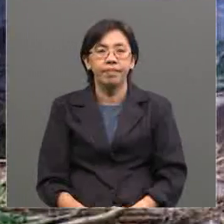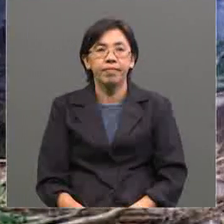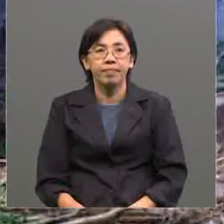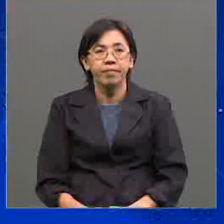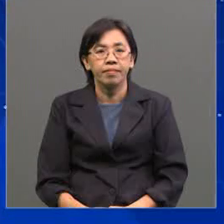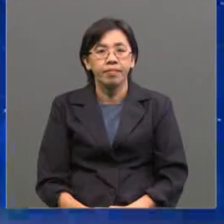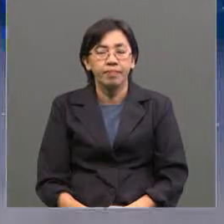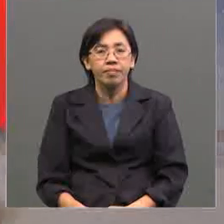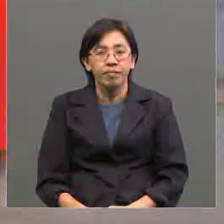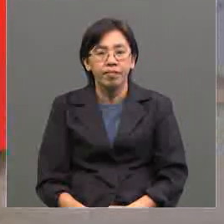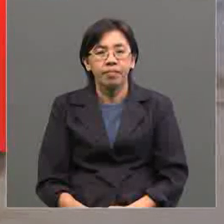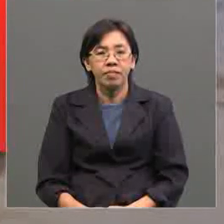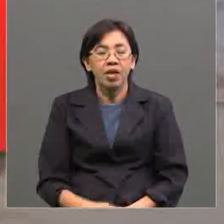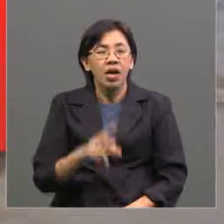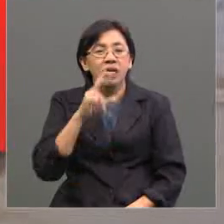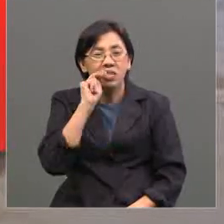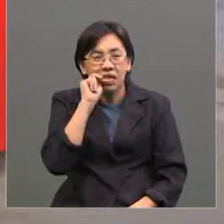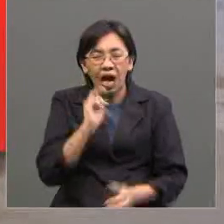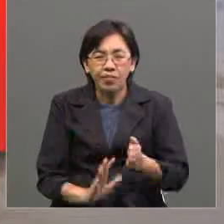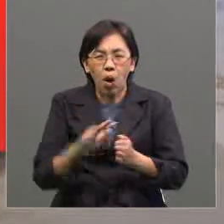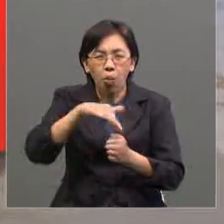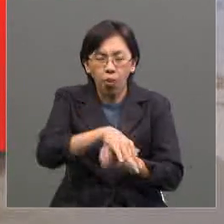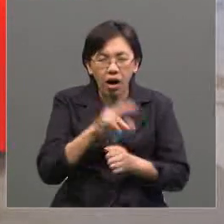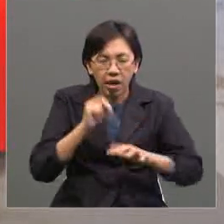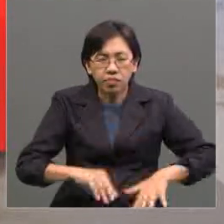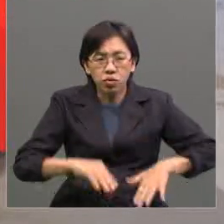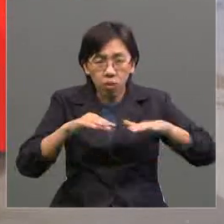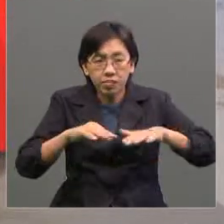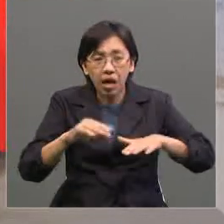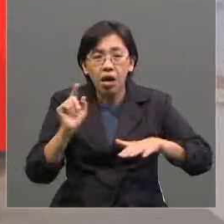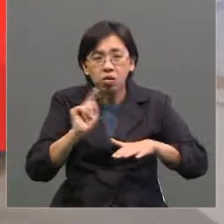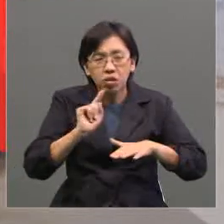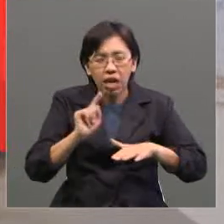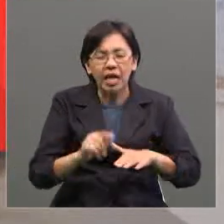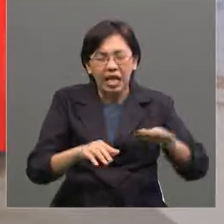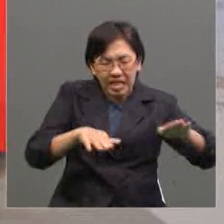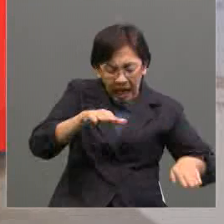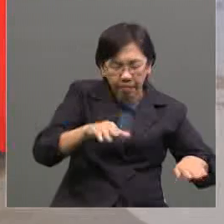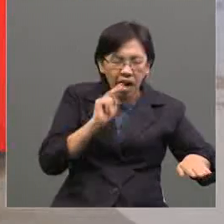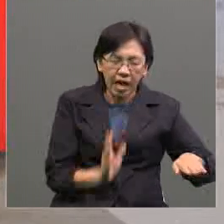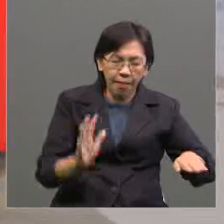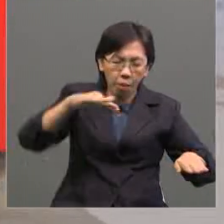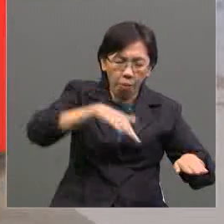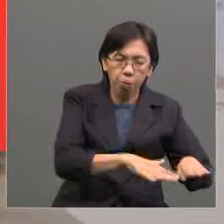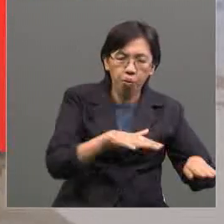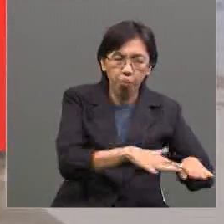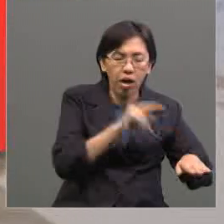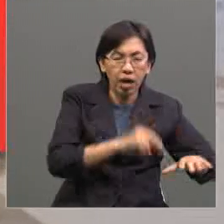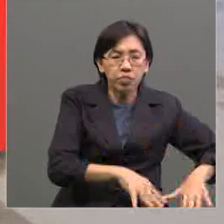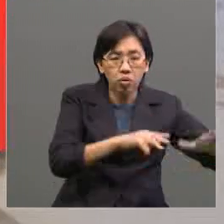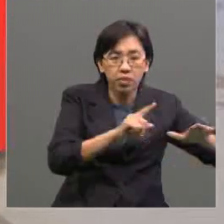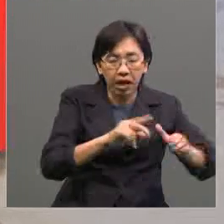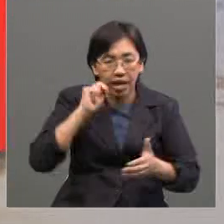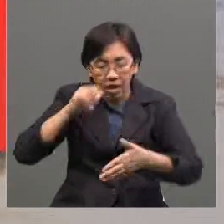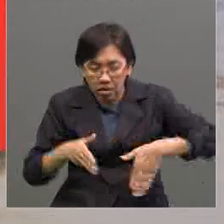ทีนี้มาดูพื้นที่เสี่ยงน้ำล้นตลิ่งแล้วก็น้ำท่วมขังในพื้นที่ที่เป็นบริเวณพื้นที่ลุ่มต่ำนะครับอันแรกเลยคือตาม